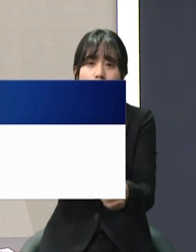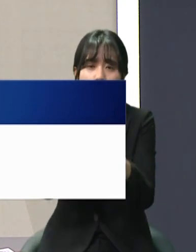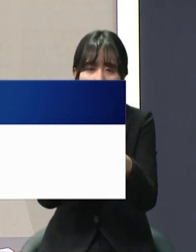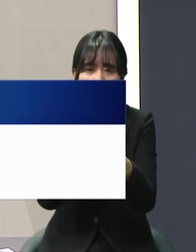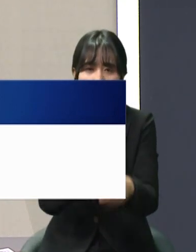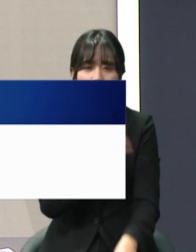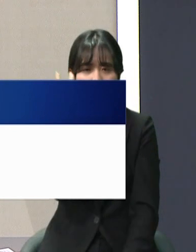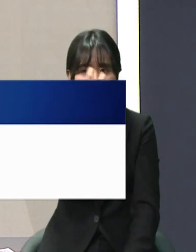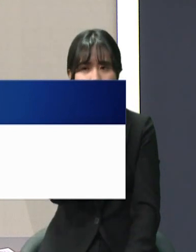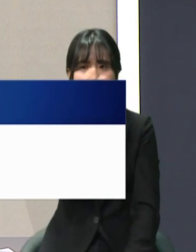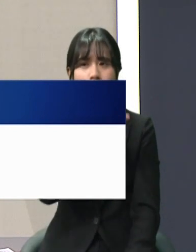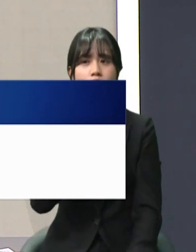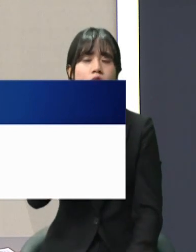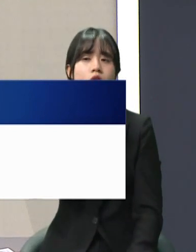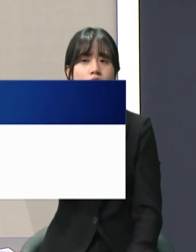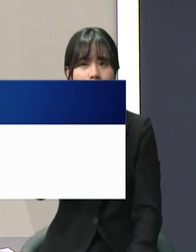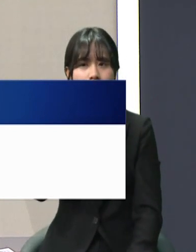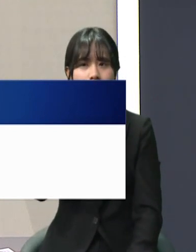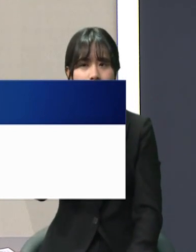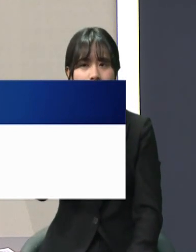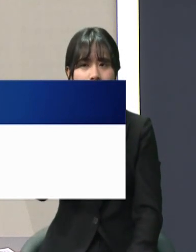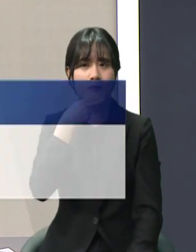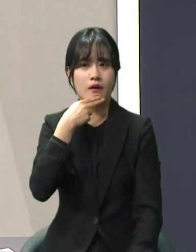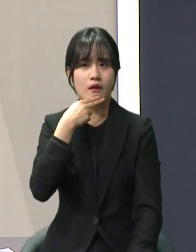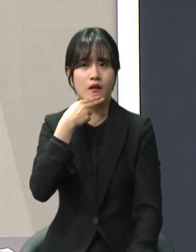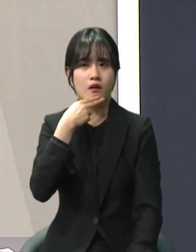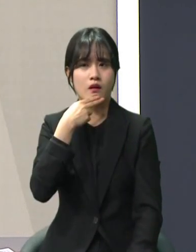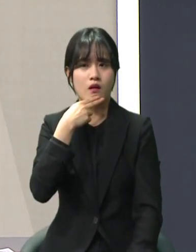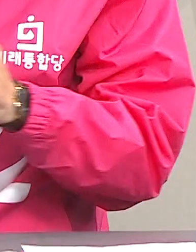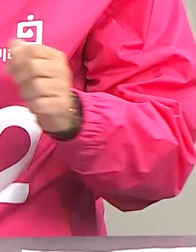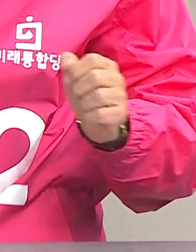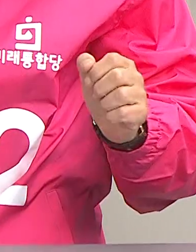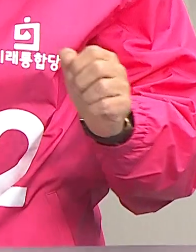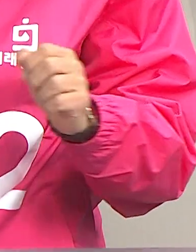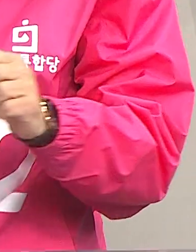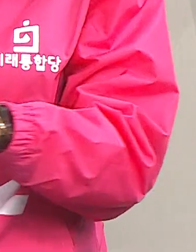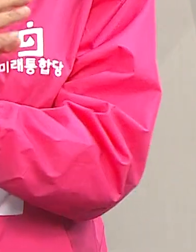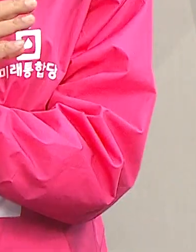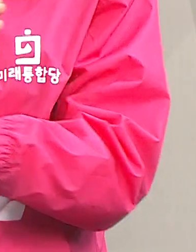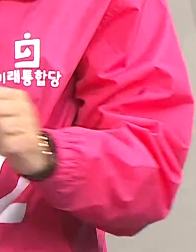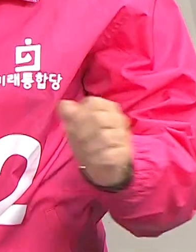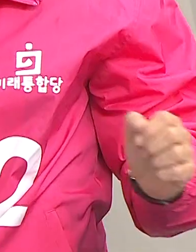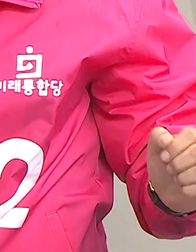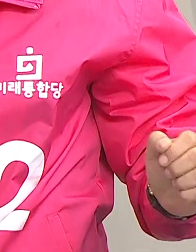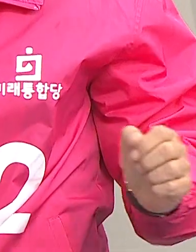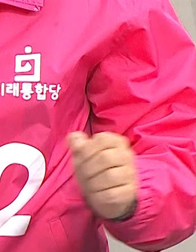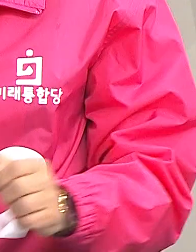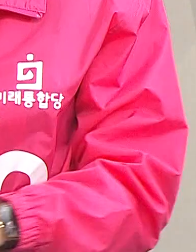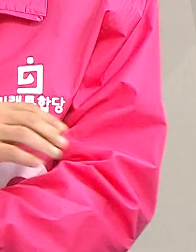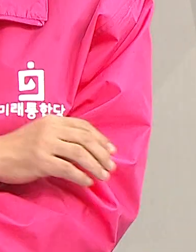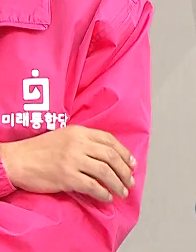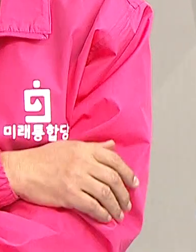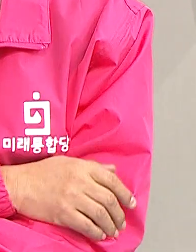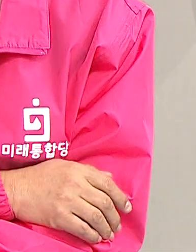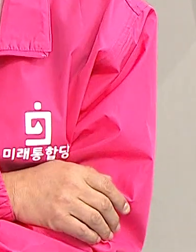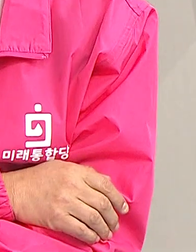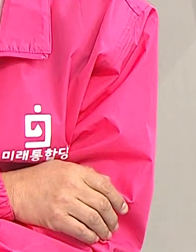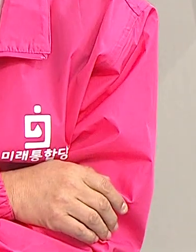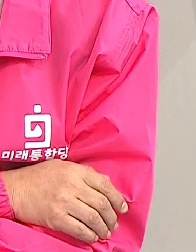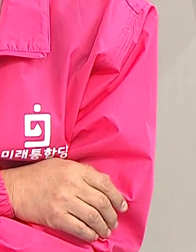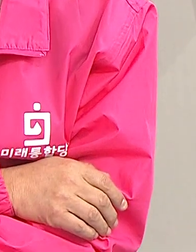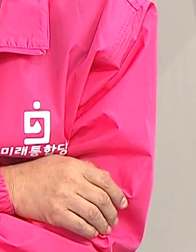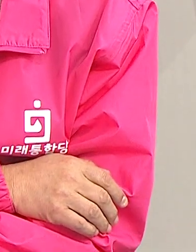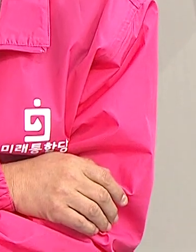아니하고, 그리고 말꼬리 잡고, 그리고 저를 갖다가 역공하고. 이원복 후보는 주사파 논쟁을 거론하며